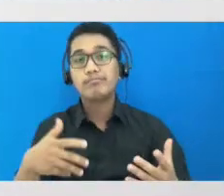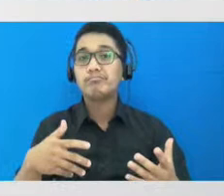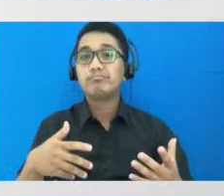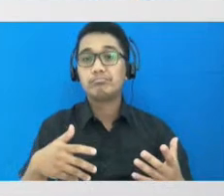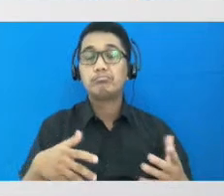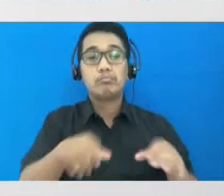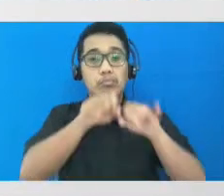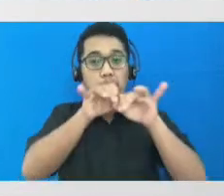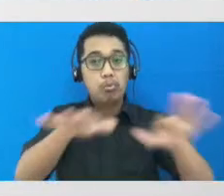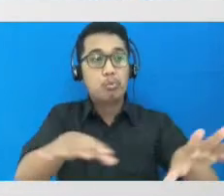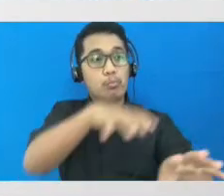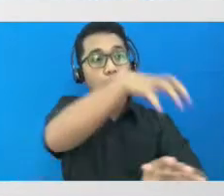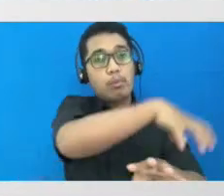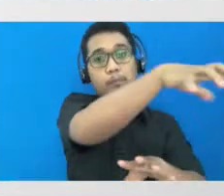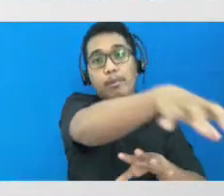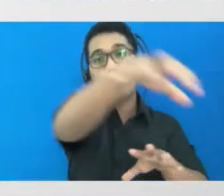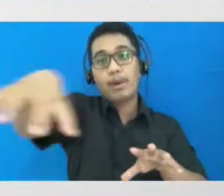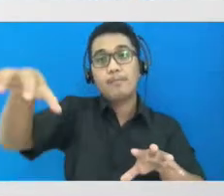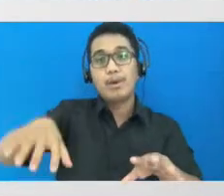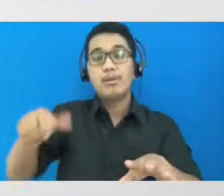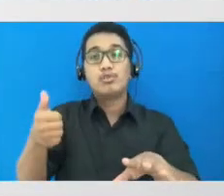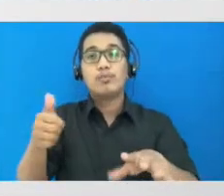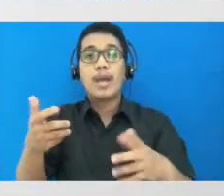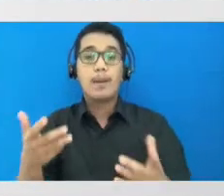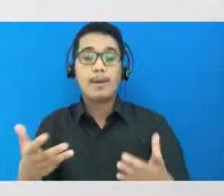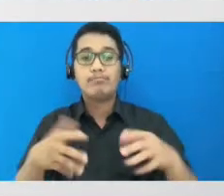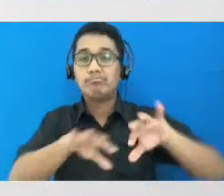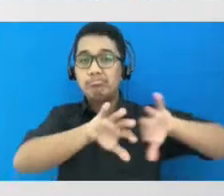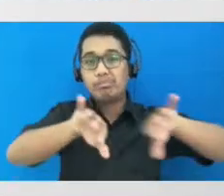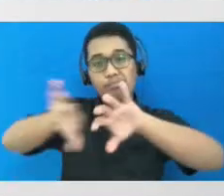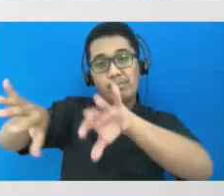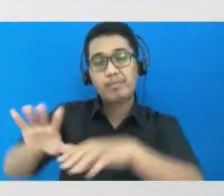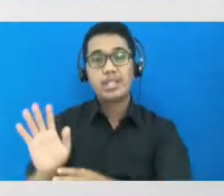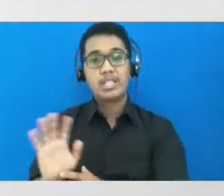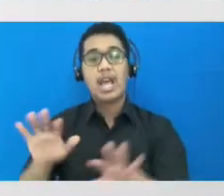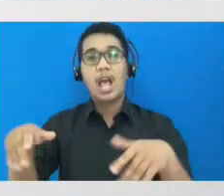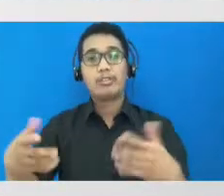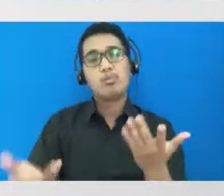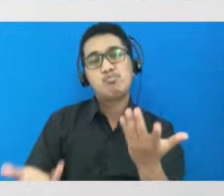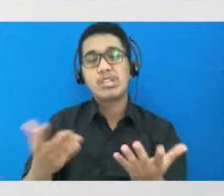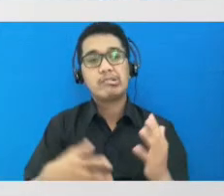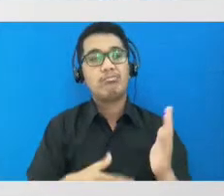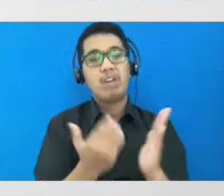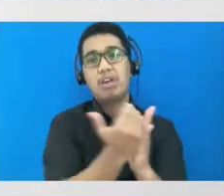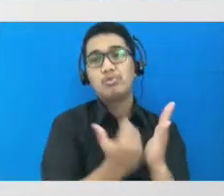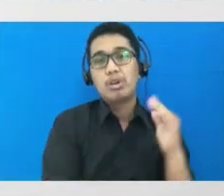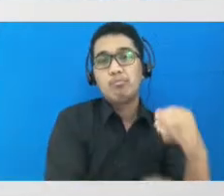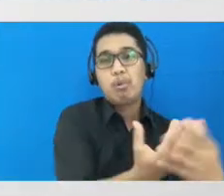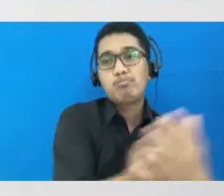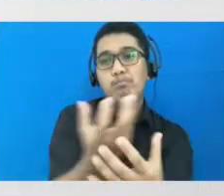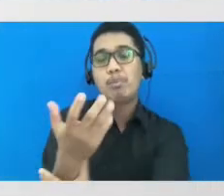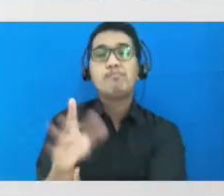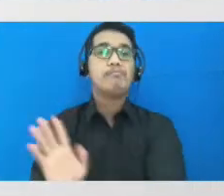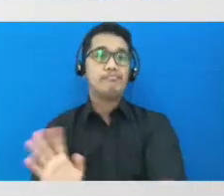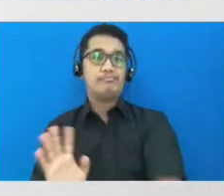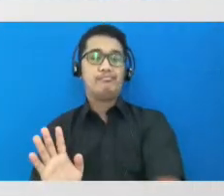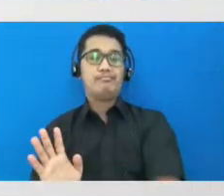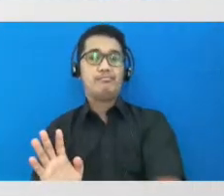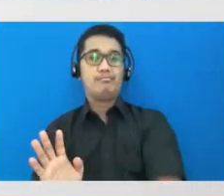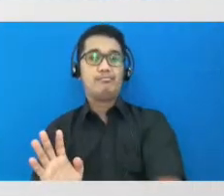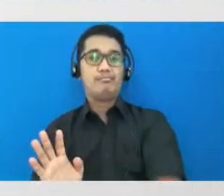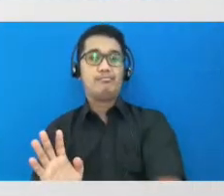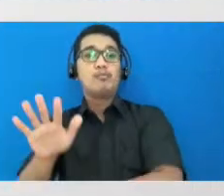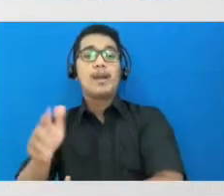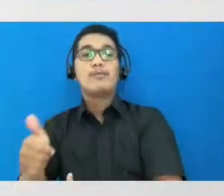sektor. Ini untuk mencegah terjadinya fragmentasi dan munculnya aturan yang lintas sektoral sehingga mengurangi compliance dari perusahaan-perusahaan